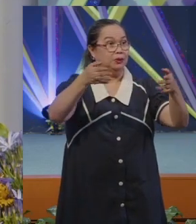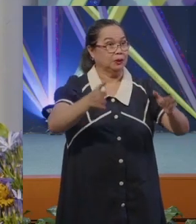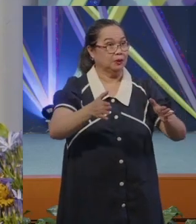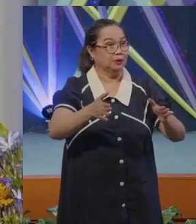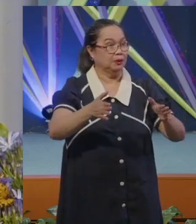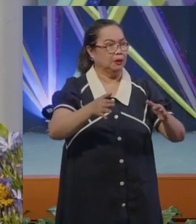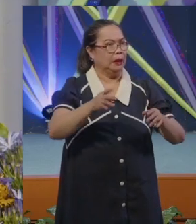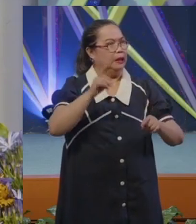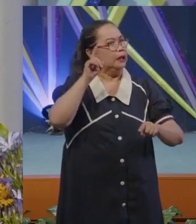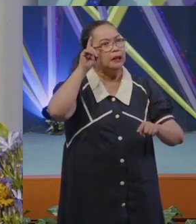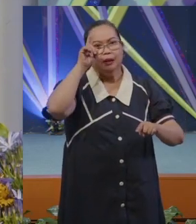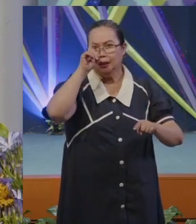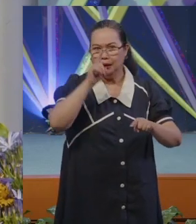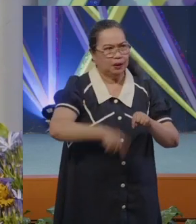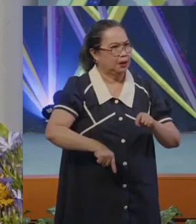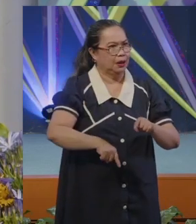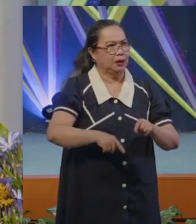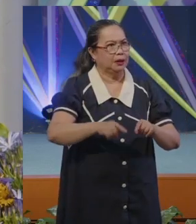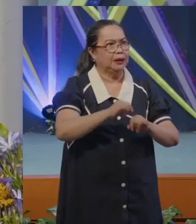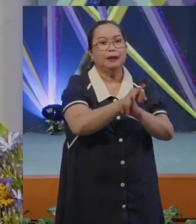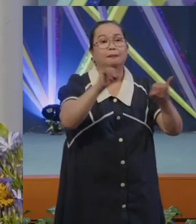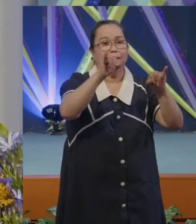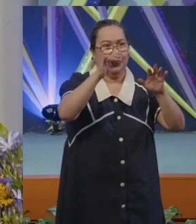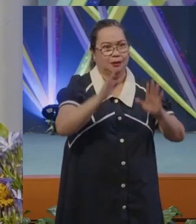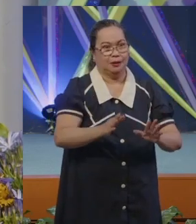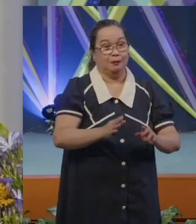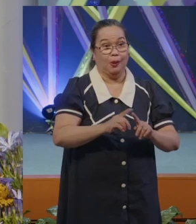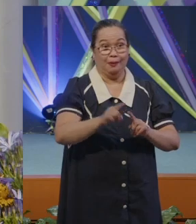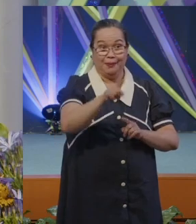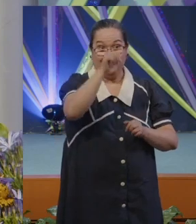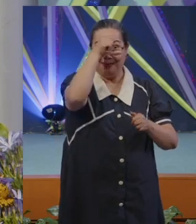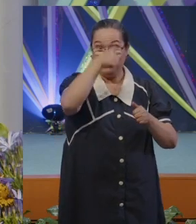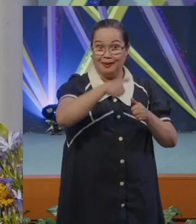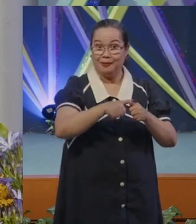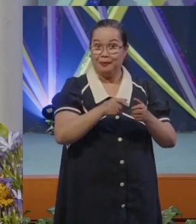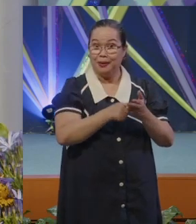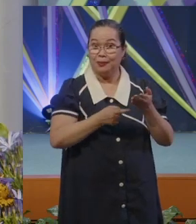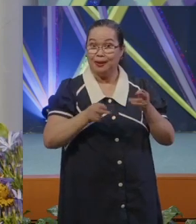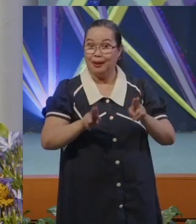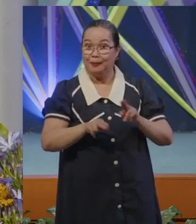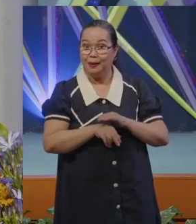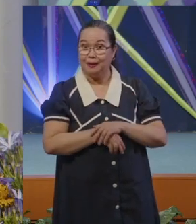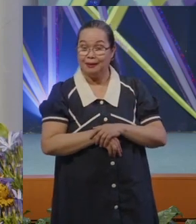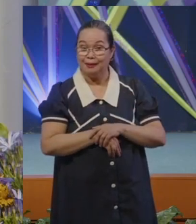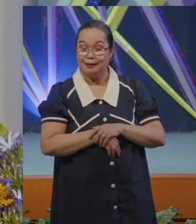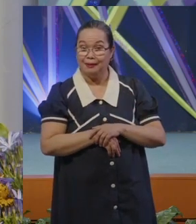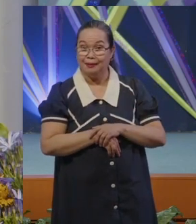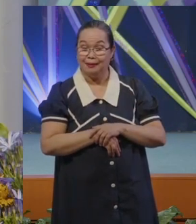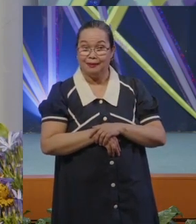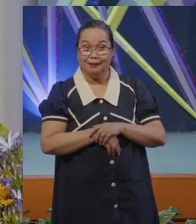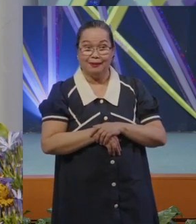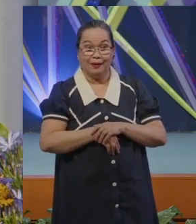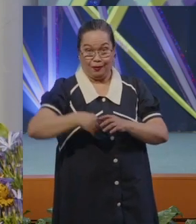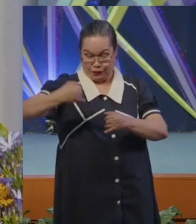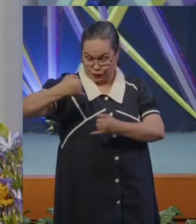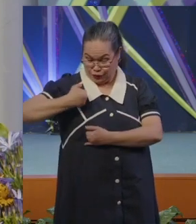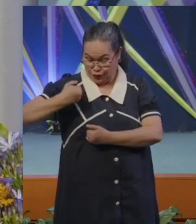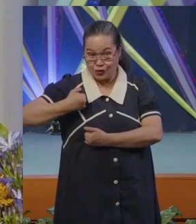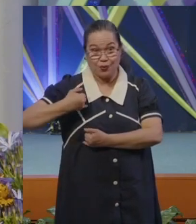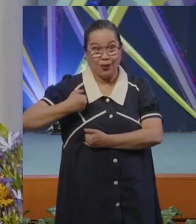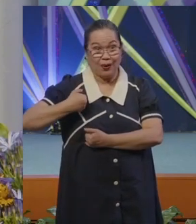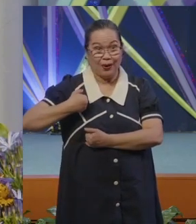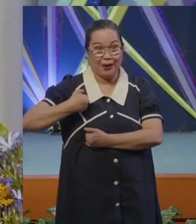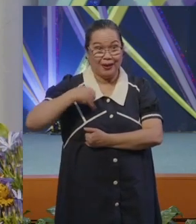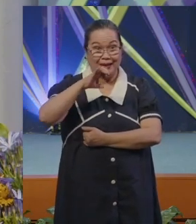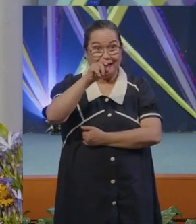Parang imposibleng talunin. Pero naalala niyo yung unang pagtawag kay Joshua sa